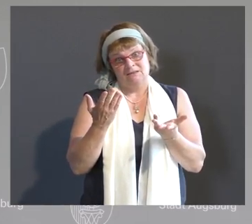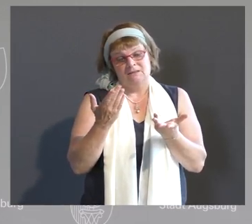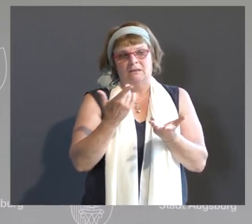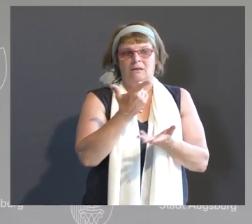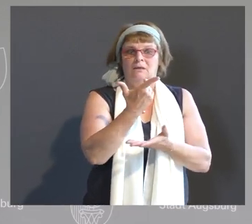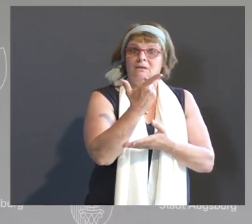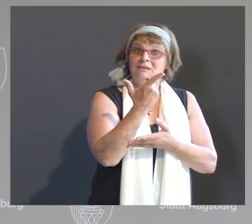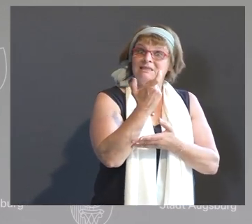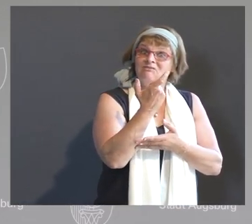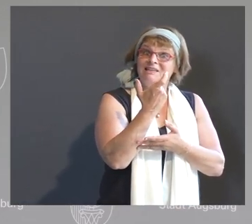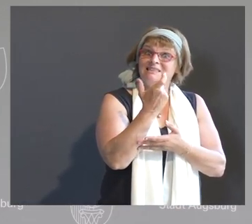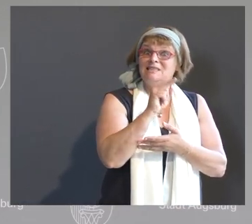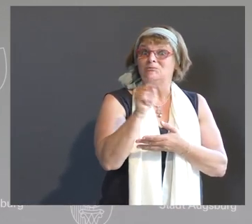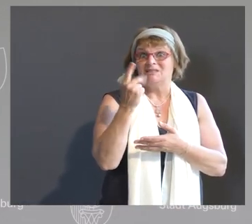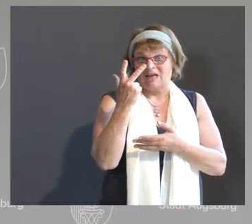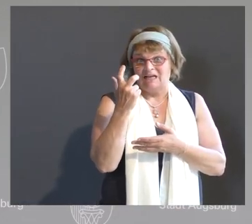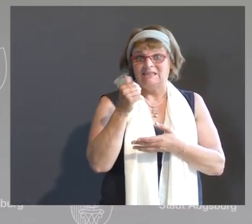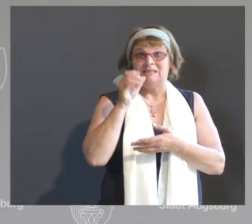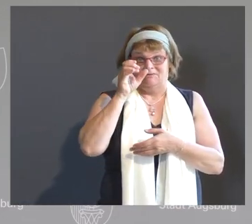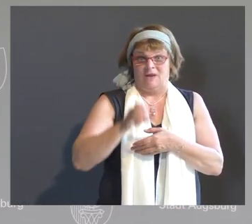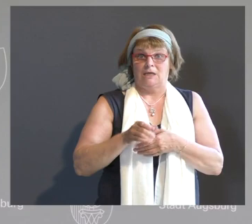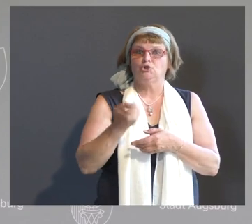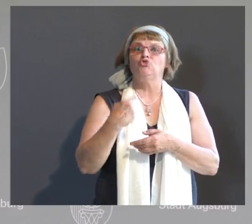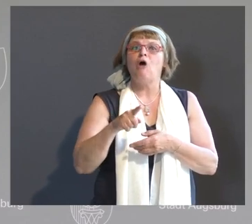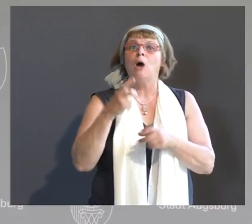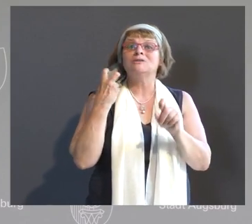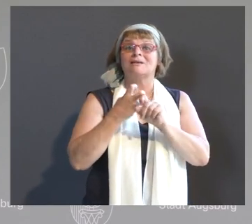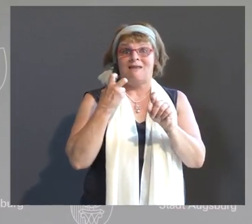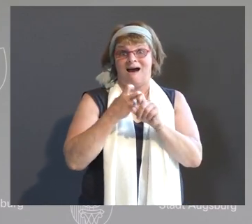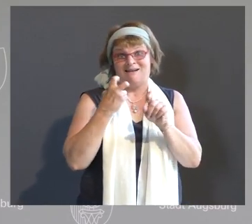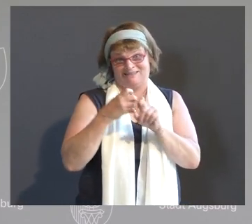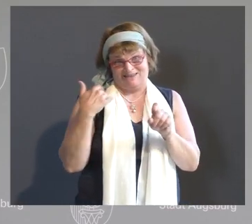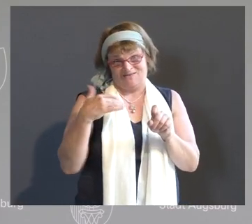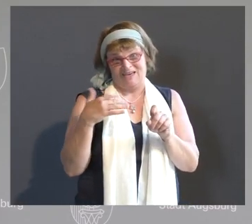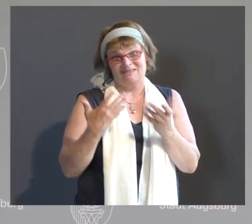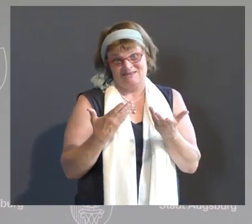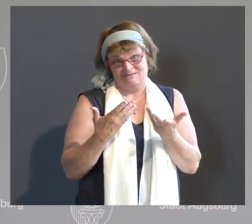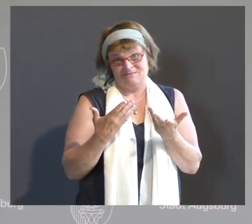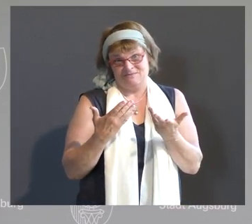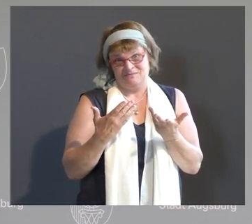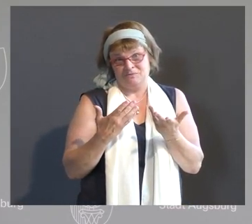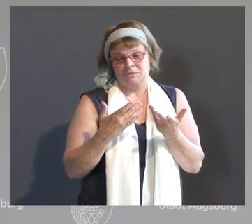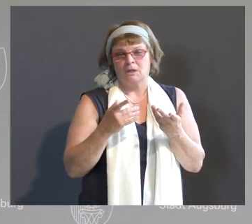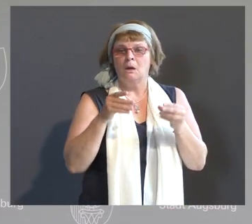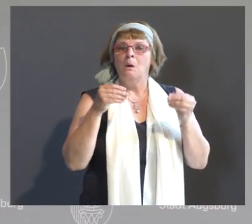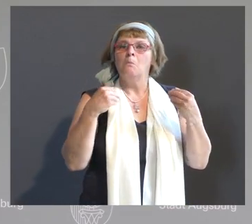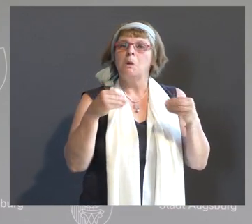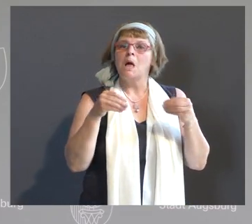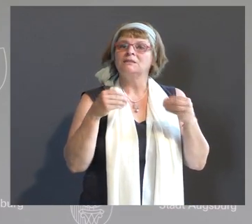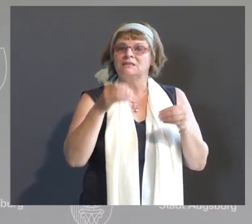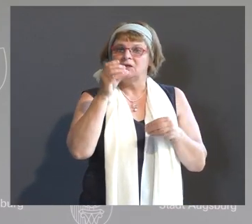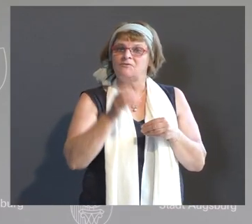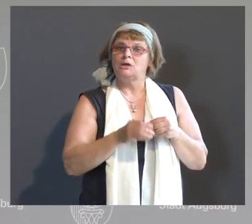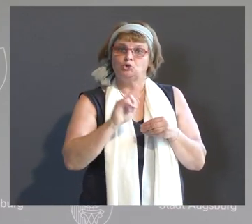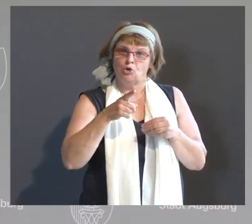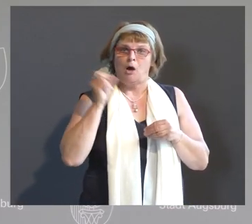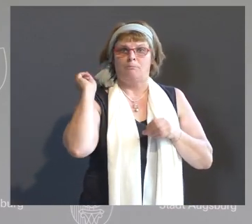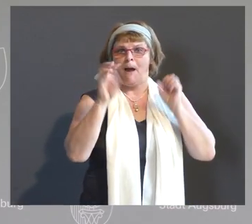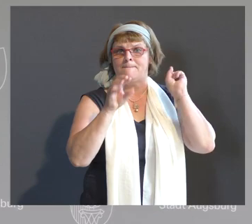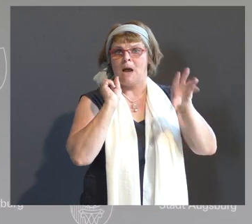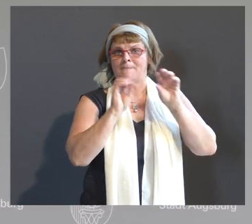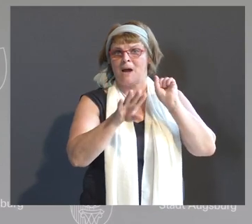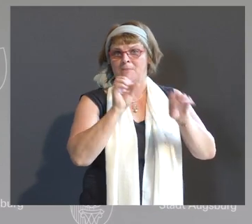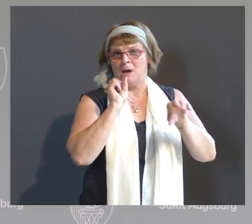aus Glas waren und nicht unerheblicher Anteil derjenigen, die mit Plastikflaschen geworfen wurden, der war auch noch gefüllt.